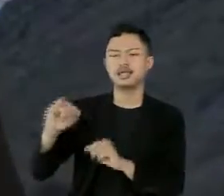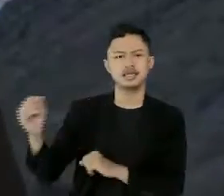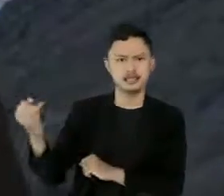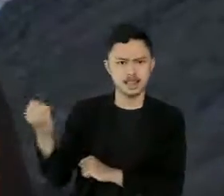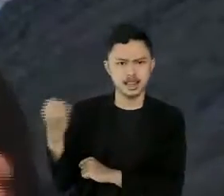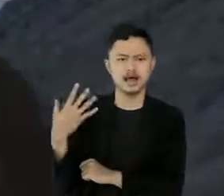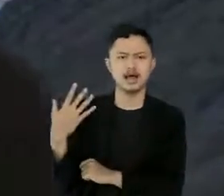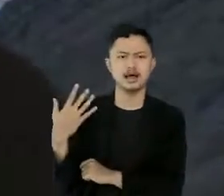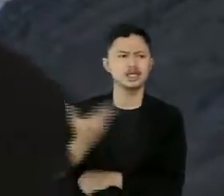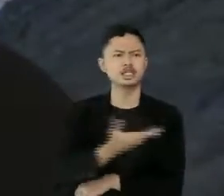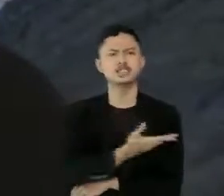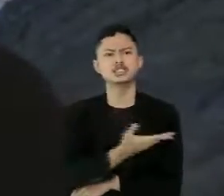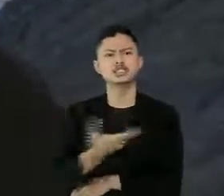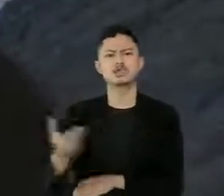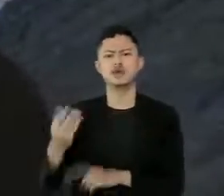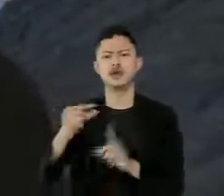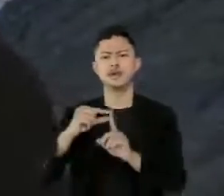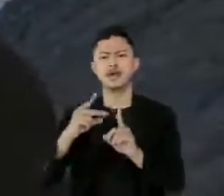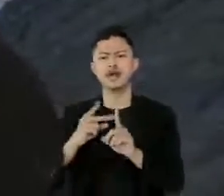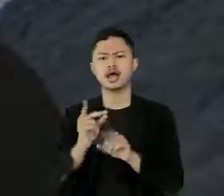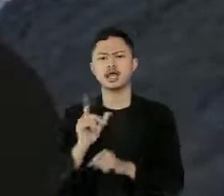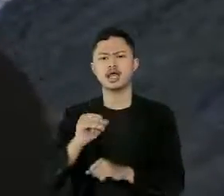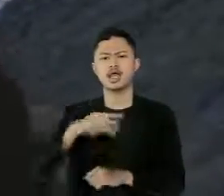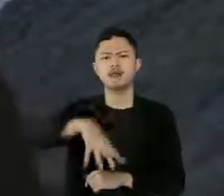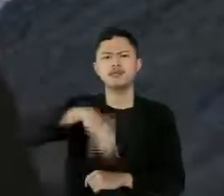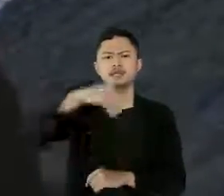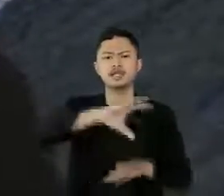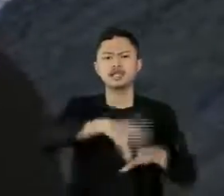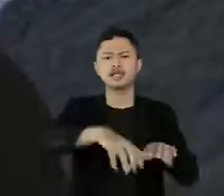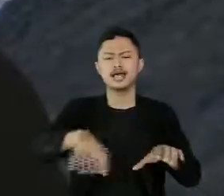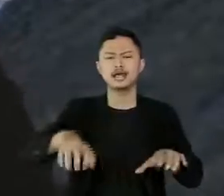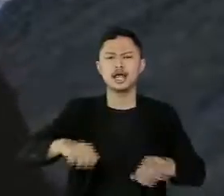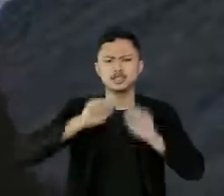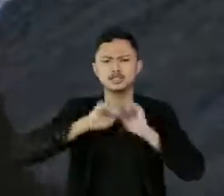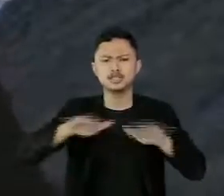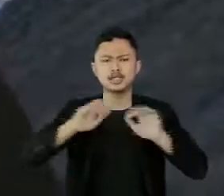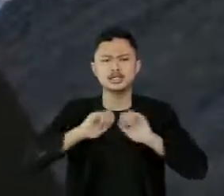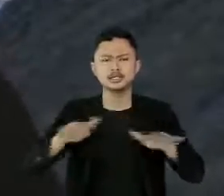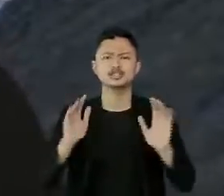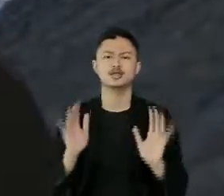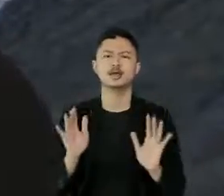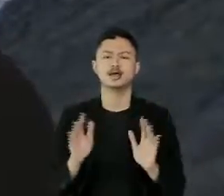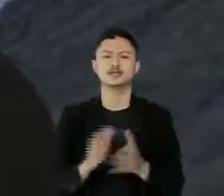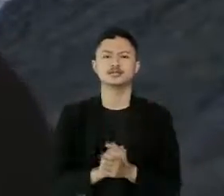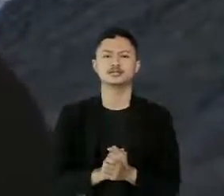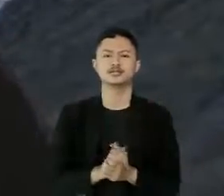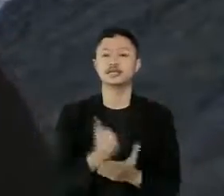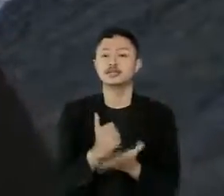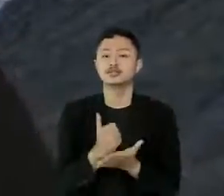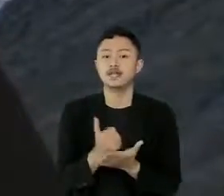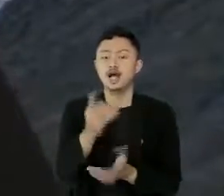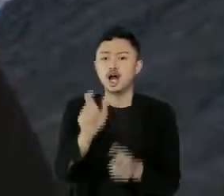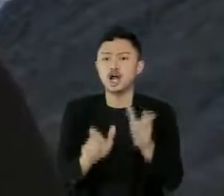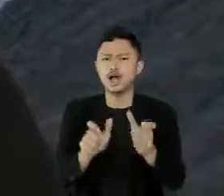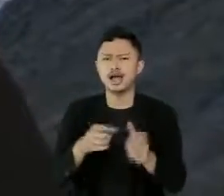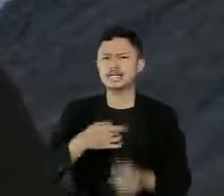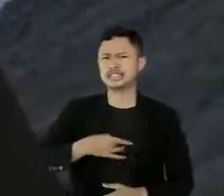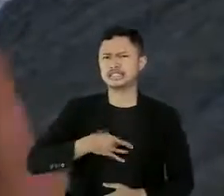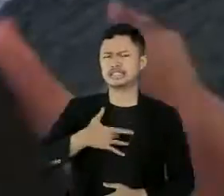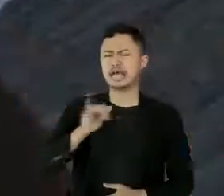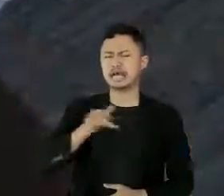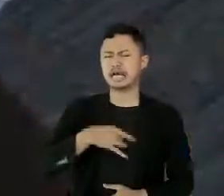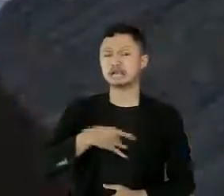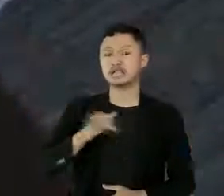nih, semuanya di KPI yang pusat, daerah, mensosialisasikan pentingnya. Satu yang catatan ya, sebenarnya mungkin orang-orang agak sebel